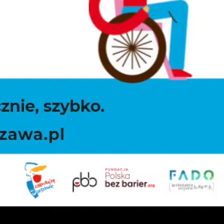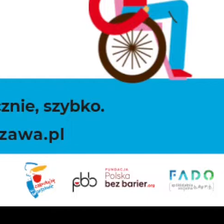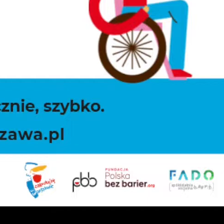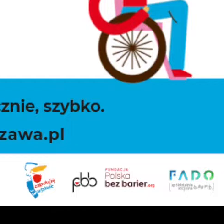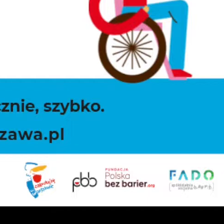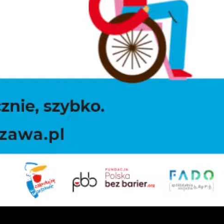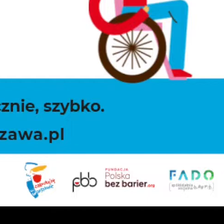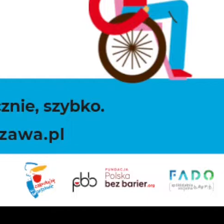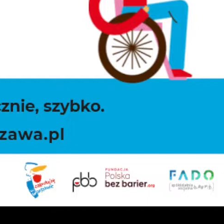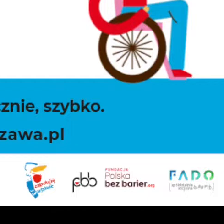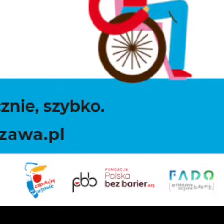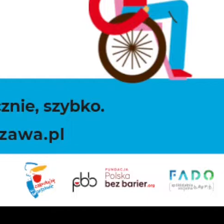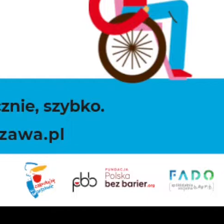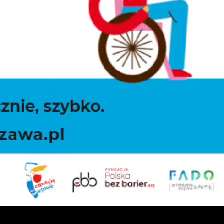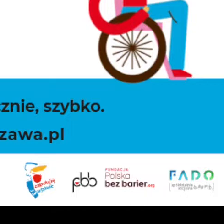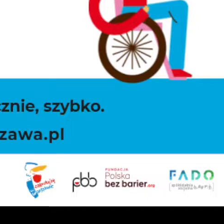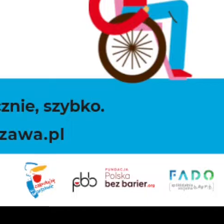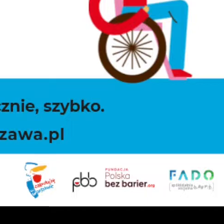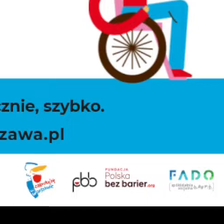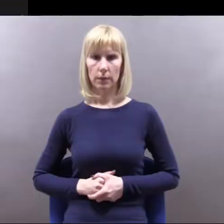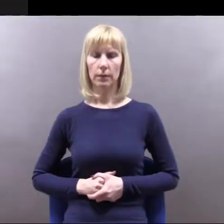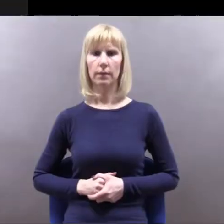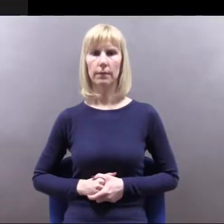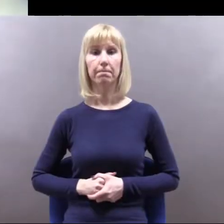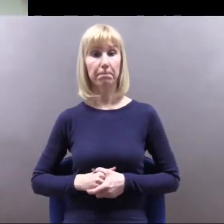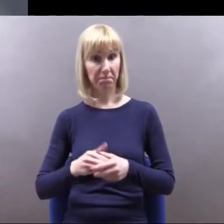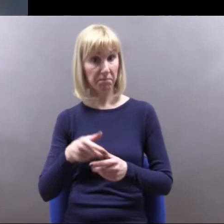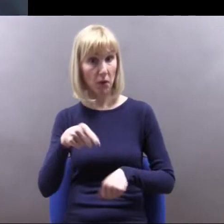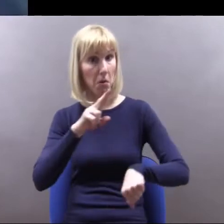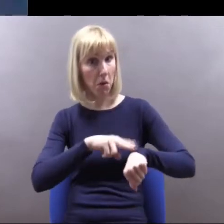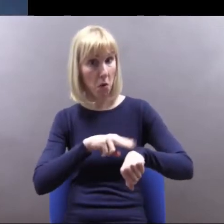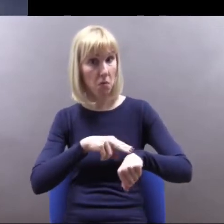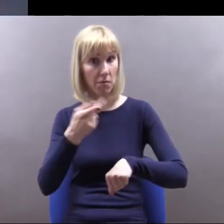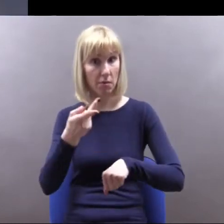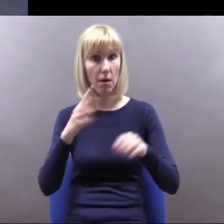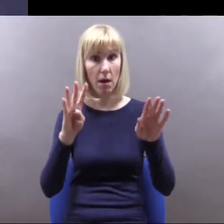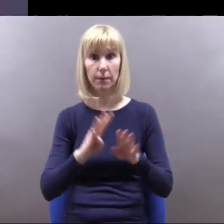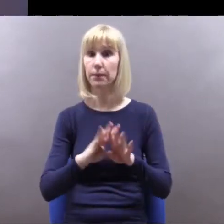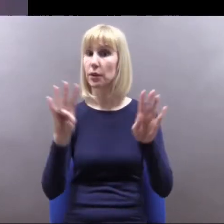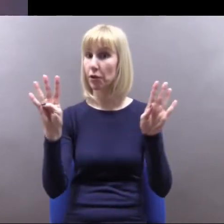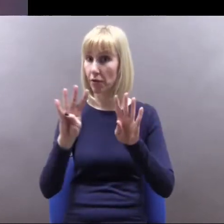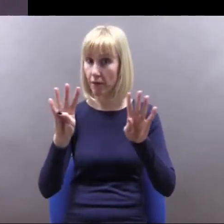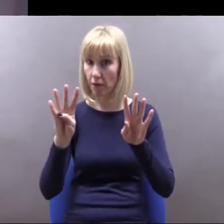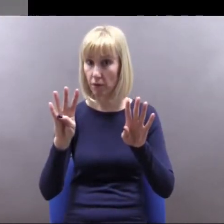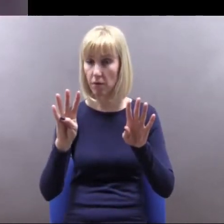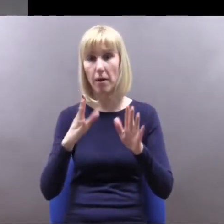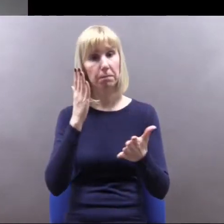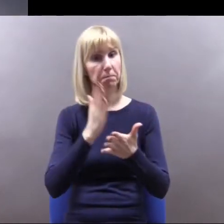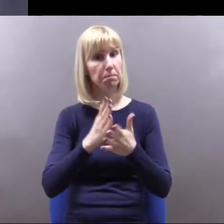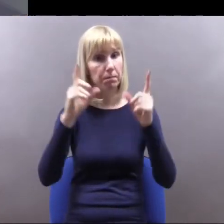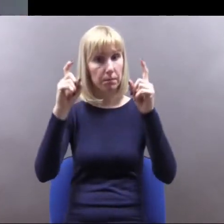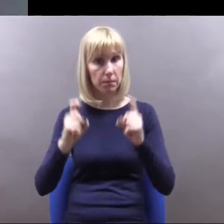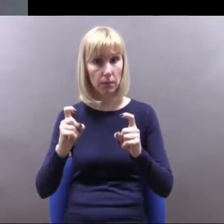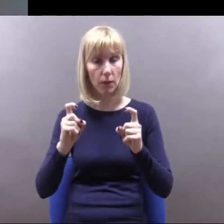Barier, Spółdzielni Socjalnej FADO, Fundacji TUS. No dobrze, mamy godzinę 9, więc czas